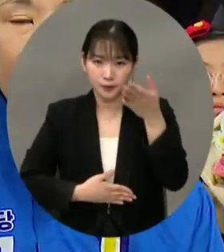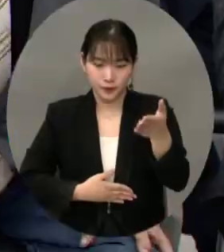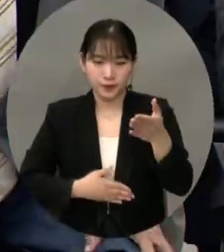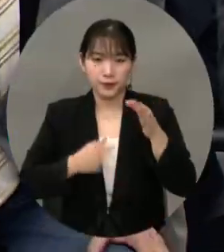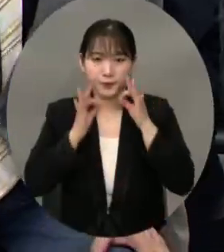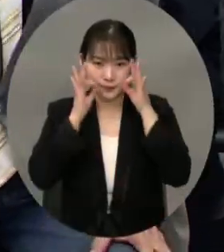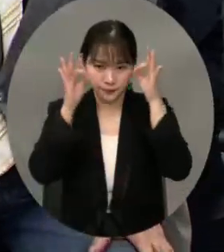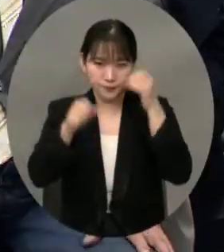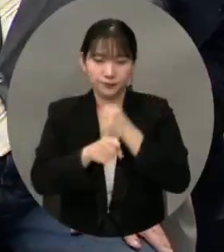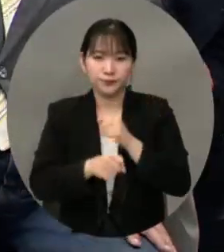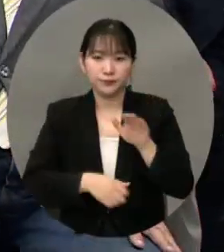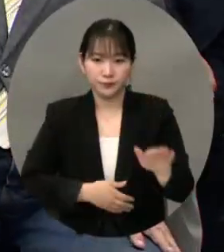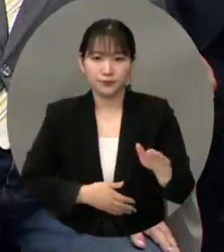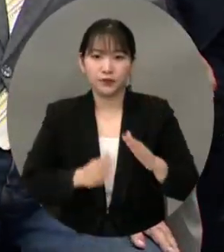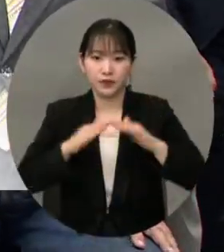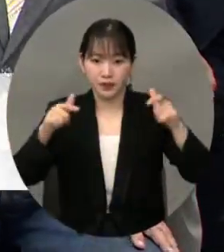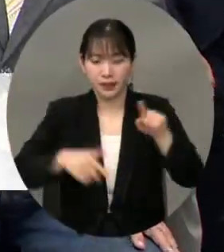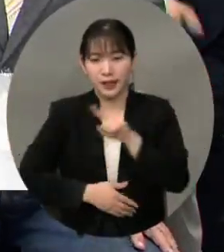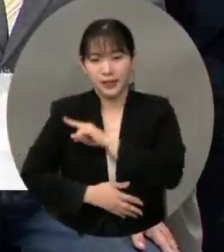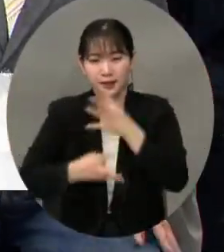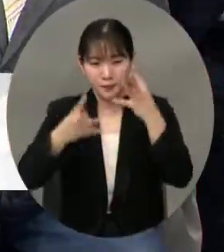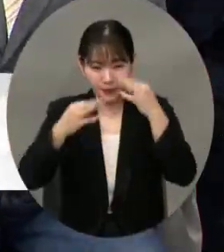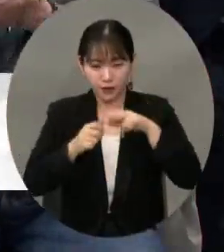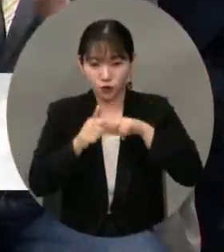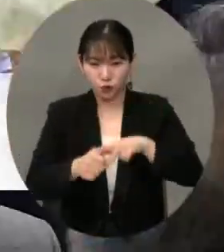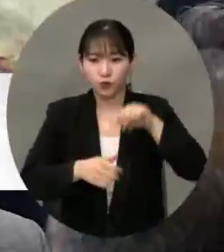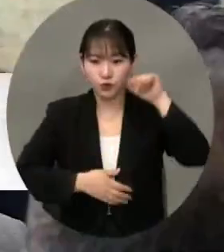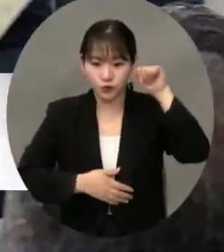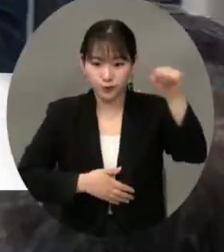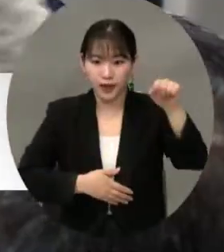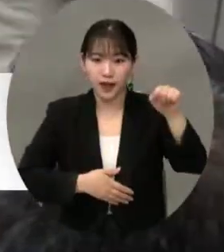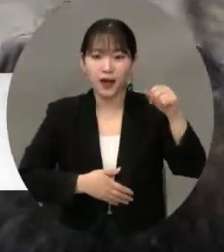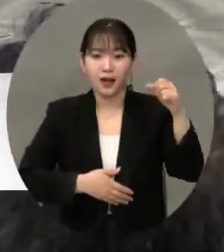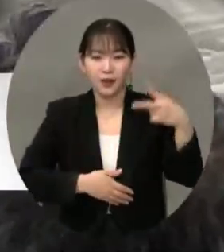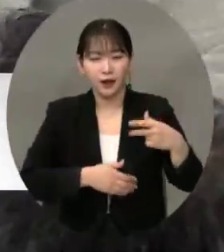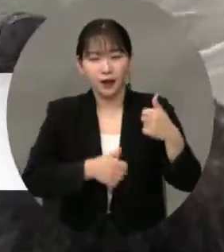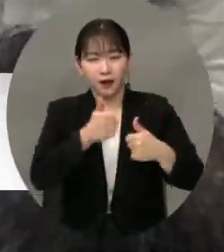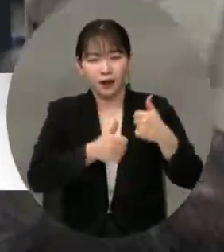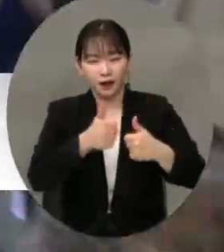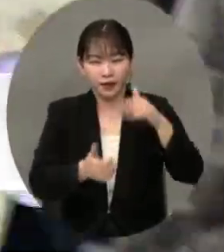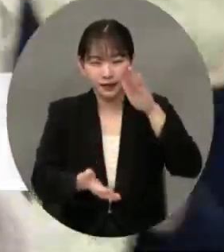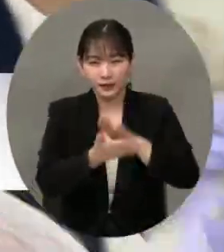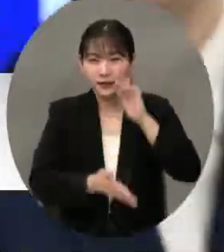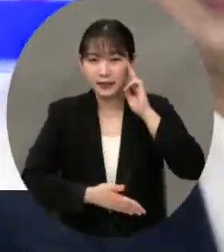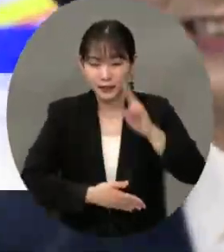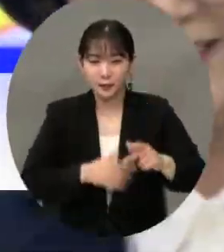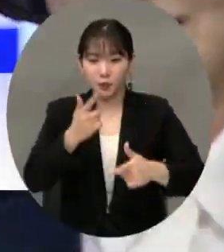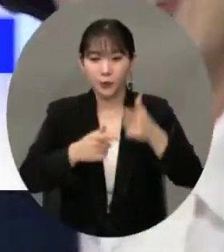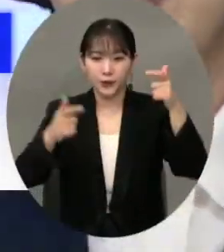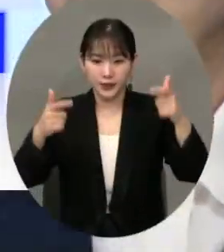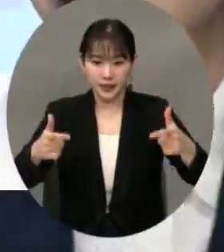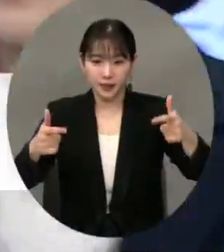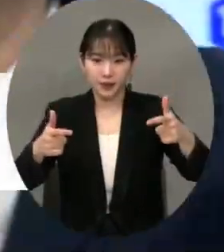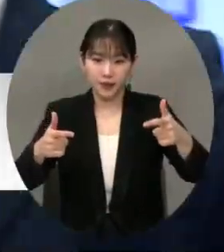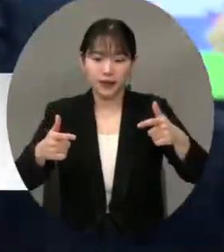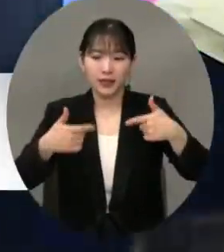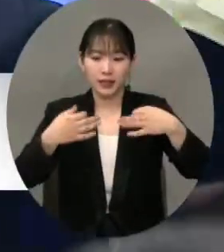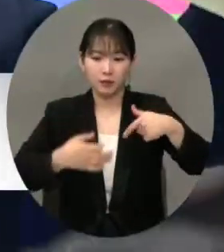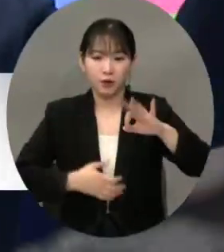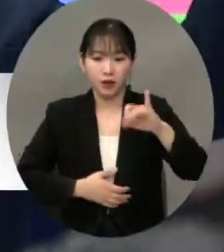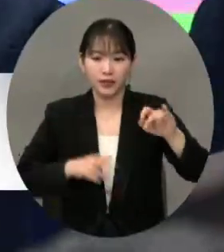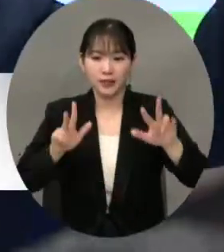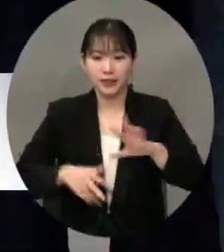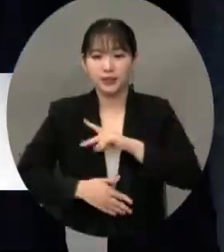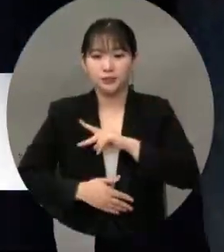매진하겠습니다. 전남에서 가장 많은 후보가 출마하고 치열한 경선을 펼쳤던 목포 지역구에서는 김원희